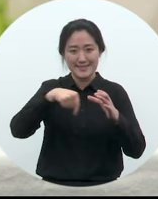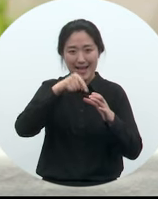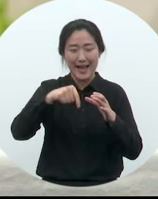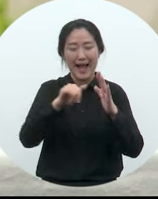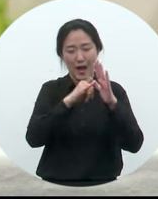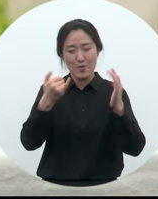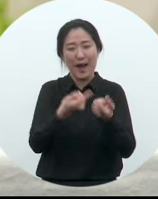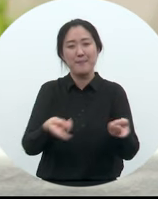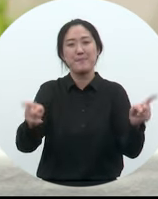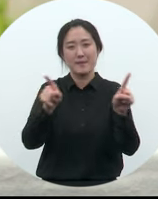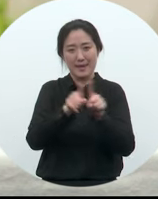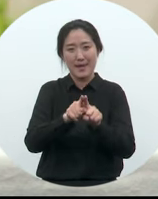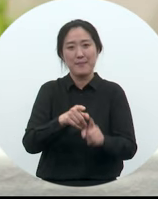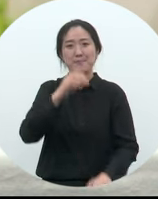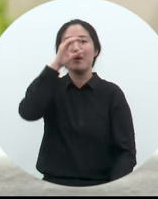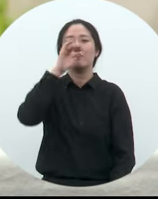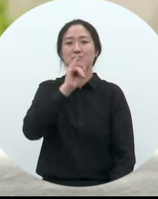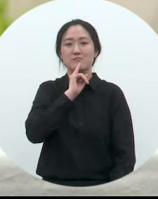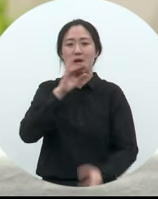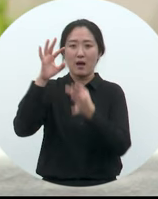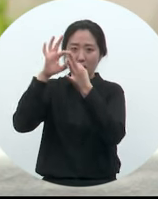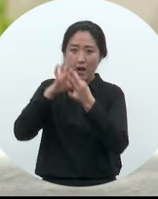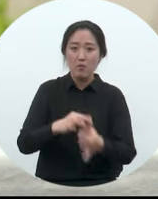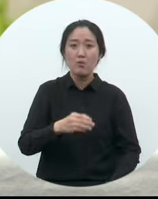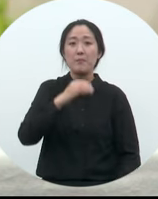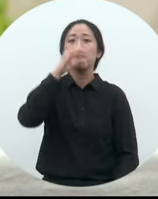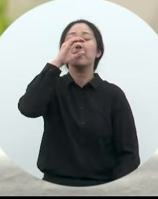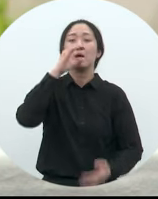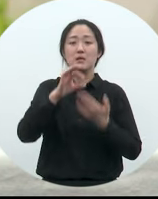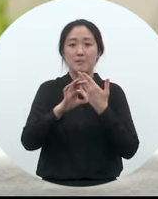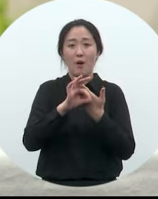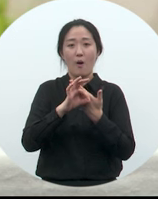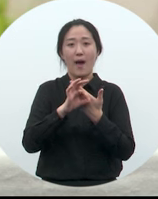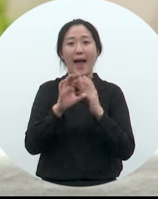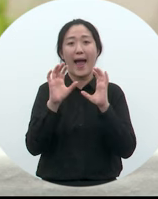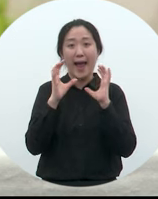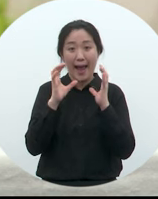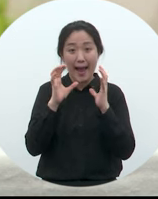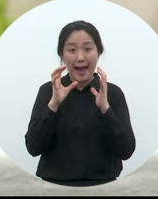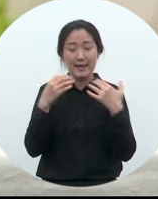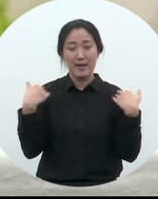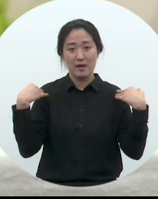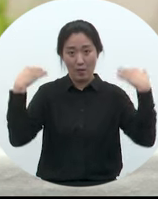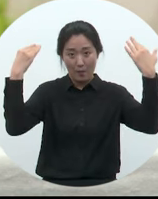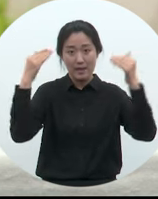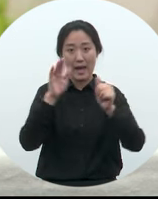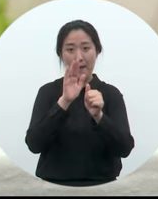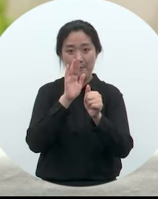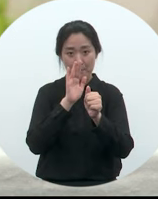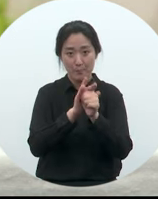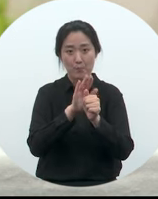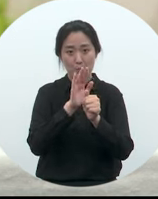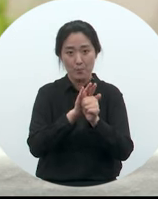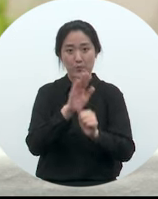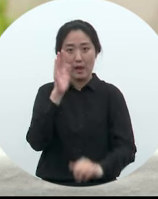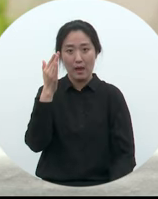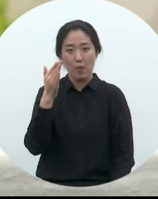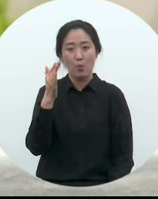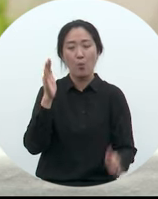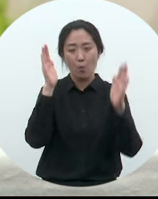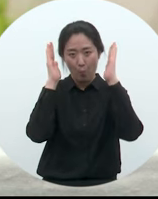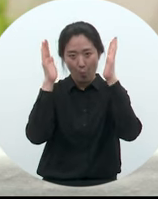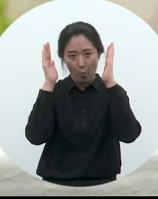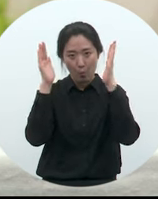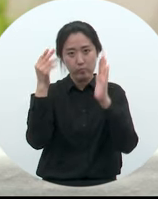좋은 차가 바로 오가차입니다. 이 오가차를 꾸준하게 먹게 되면은 아이들의 성장 발육에도 도움이 될 뿐만